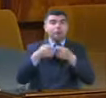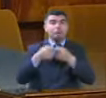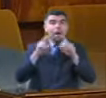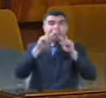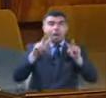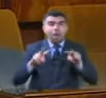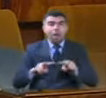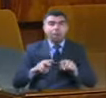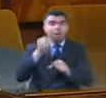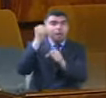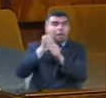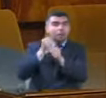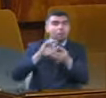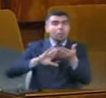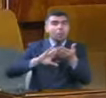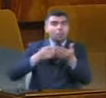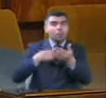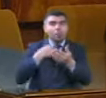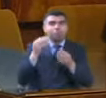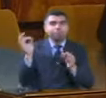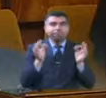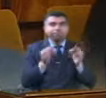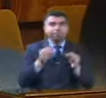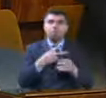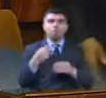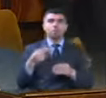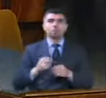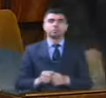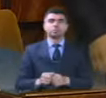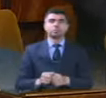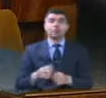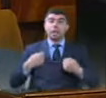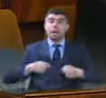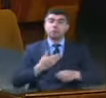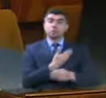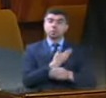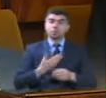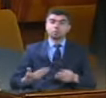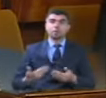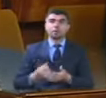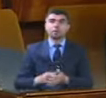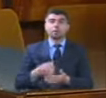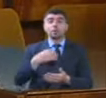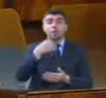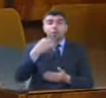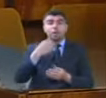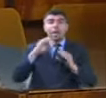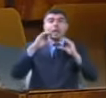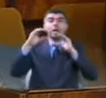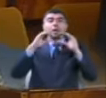العمل الحكومي وليست فضاء للنقاش العمومي. السيد رئيس الحكومة، حكومة مؤسسة الحوار